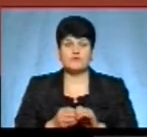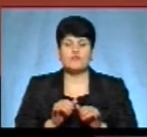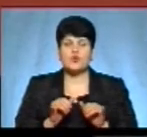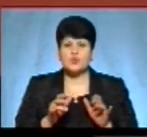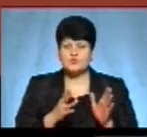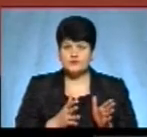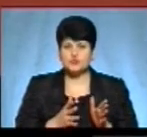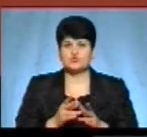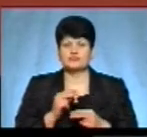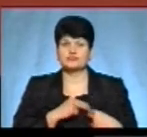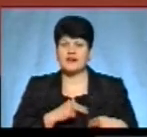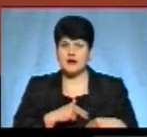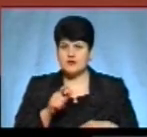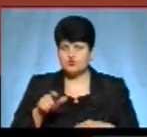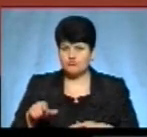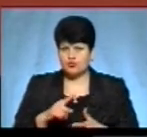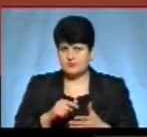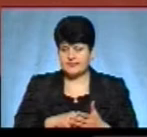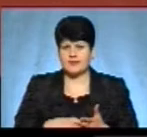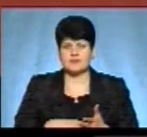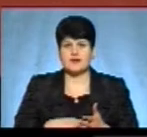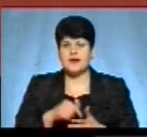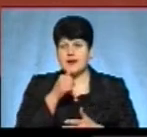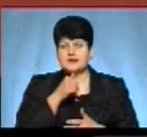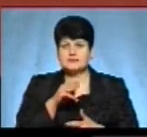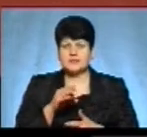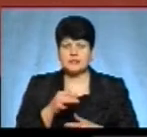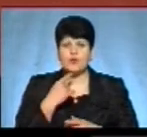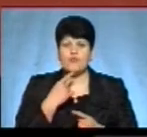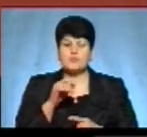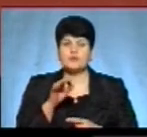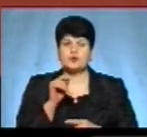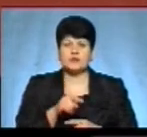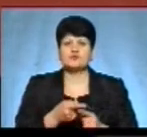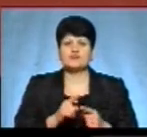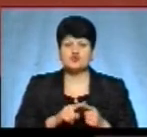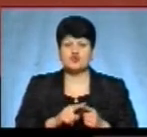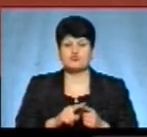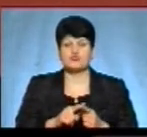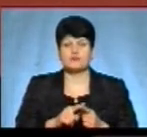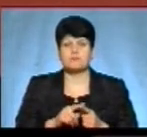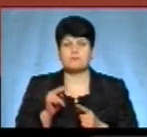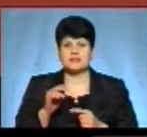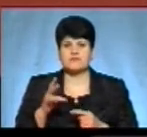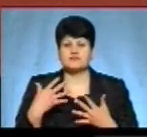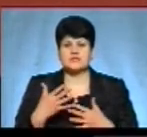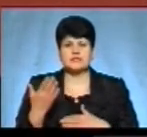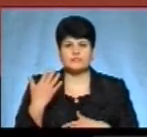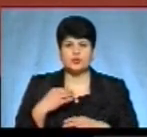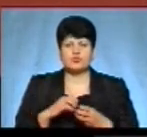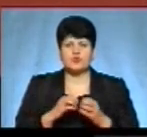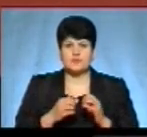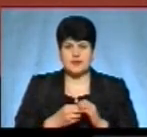в кадровому питанні. Ну, а експерти говорять про те, що в цьому патріархаті вже давно проблеми з